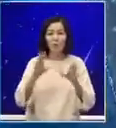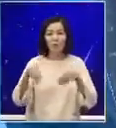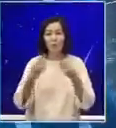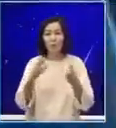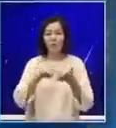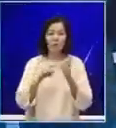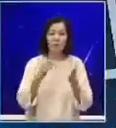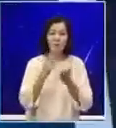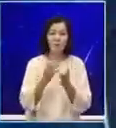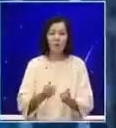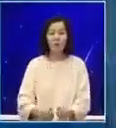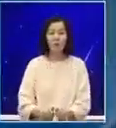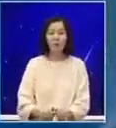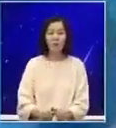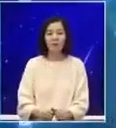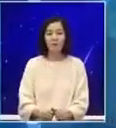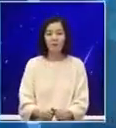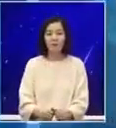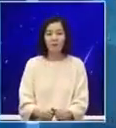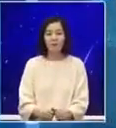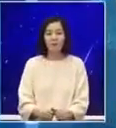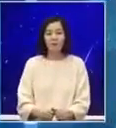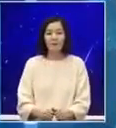Мадина Берқызы, Мәди Байбосынов, Жетісу телеарнасы.